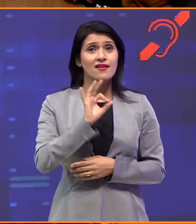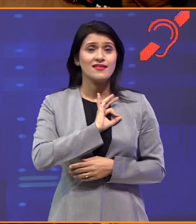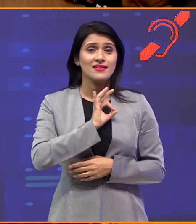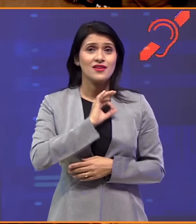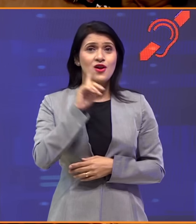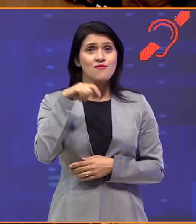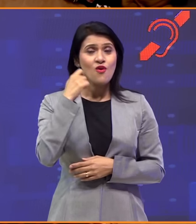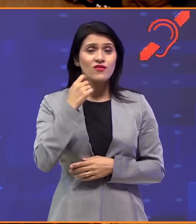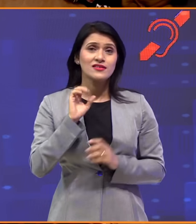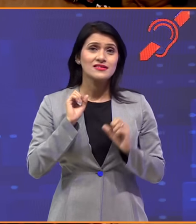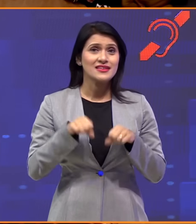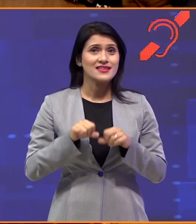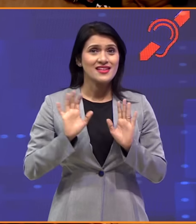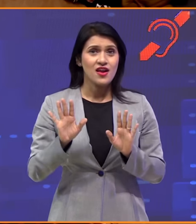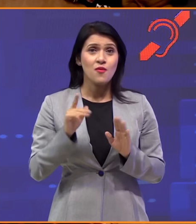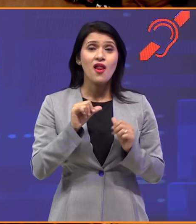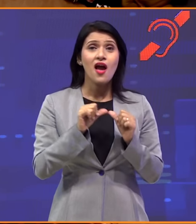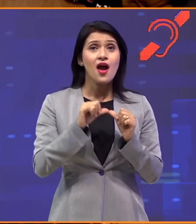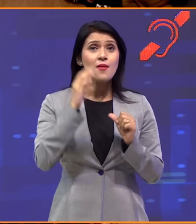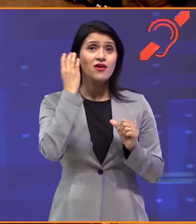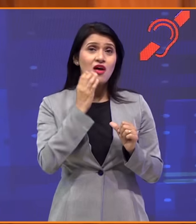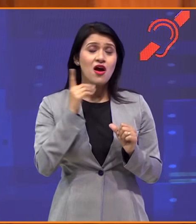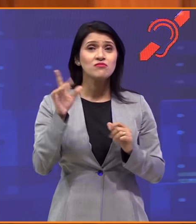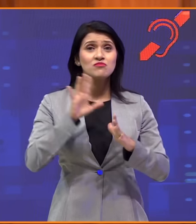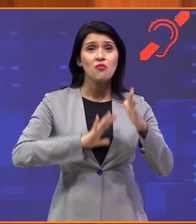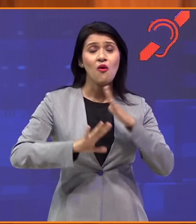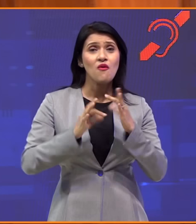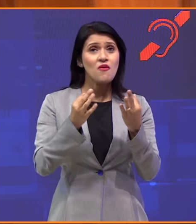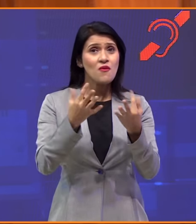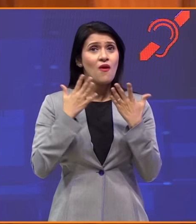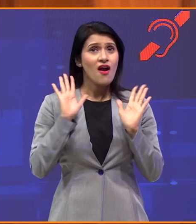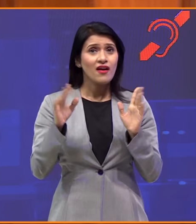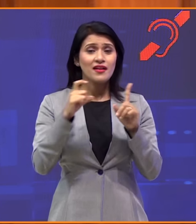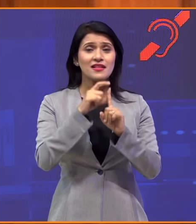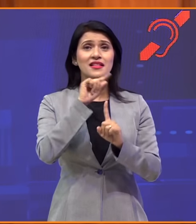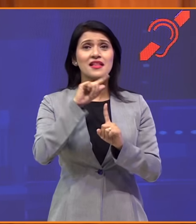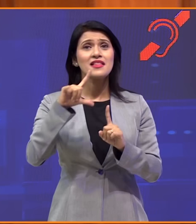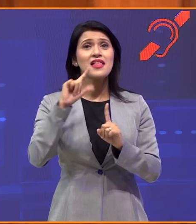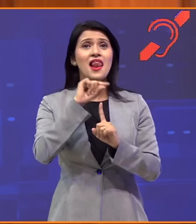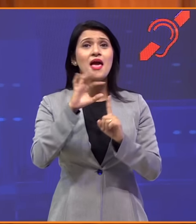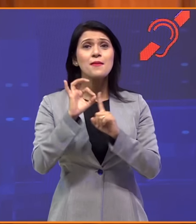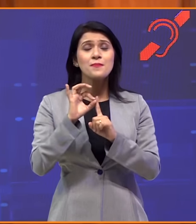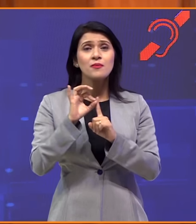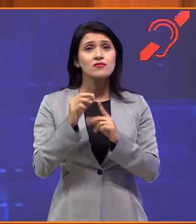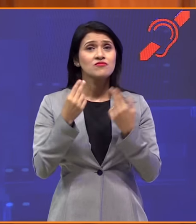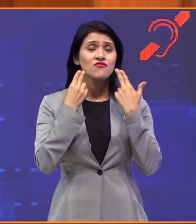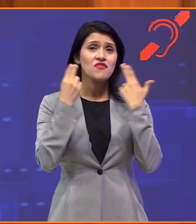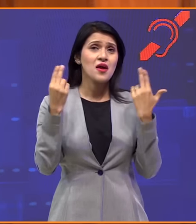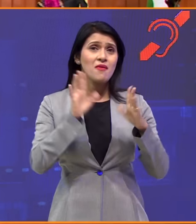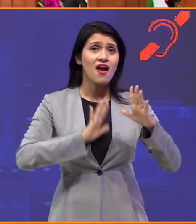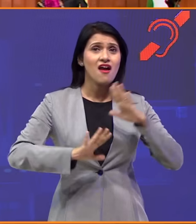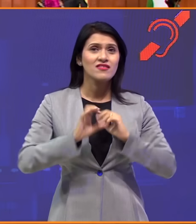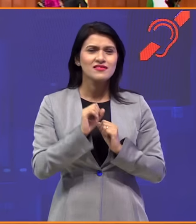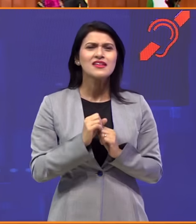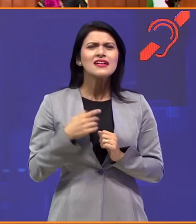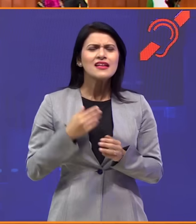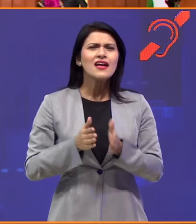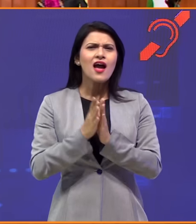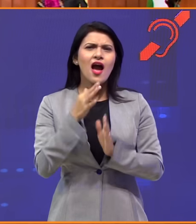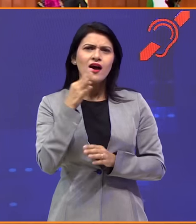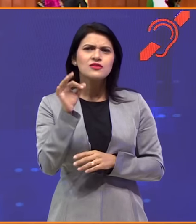बात करते थे कि अरे अमिताभ बच्चन कितना बढ़िया एक्टर है दिलीप साहब क्या एक्टर थे और जब मैंने पूछा कि अगर मान लीजिए आपका आपका कोई